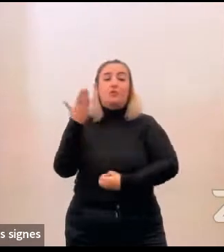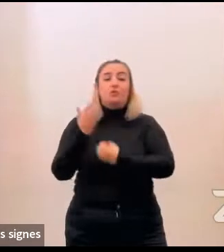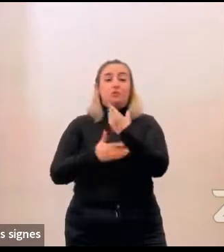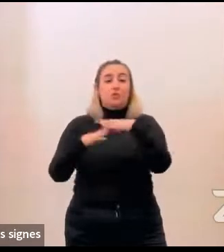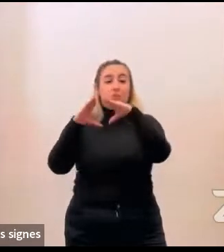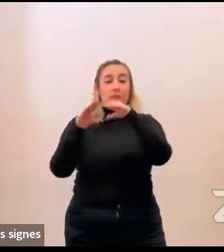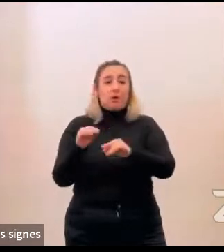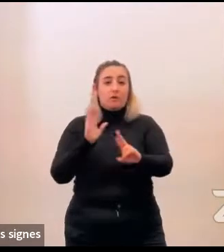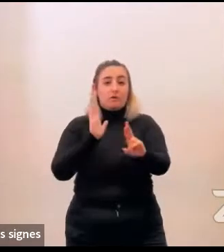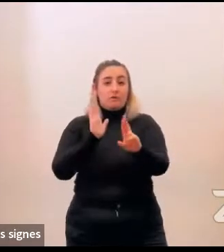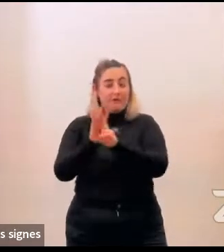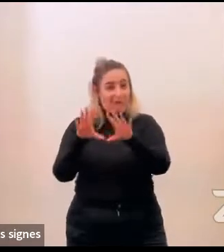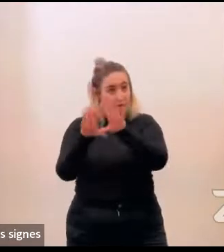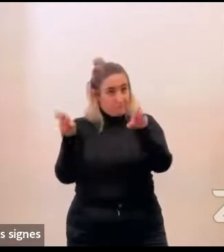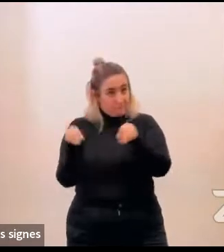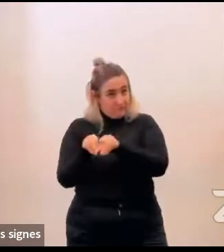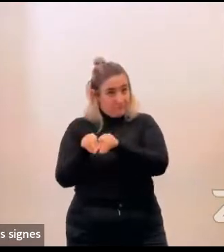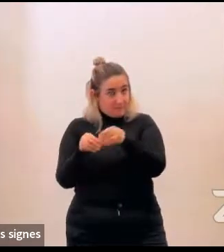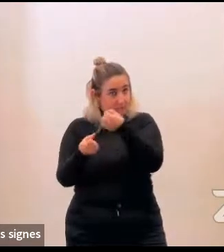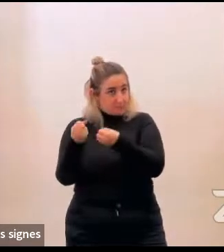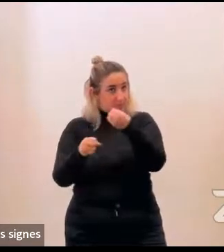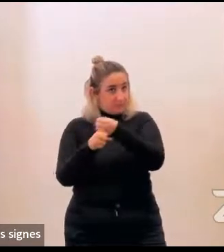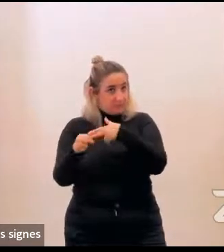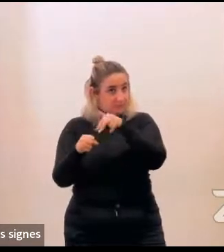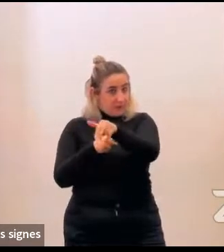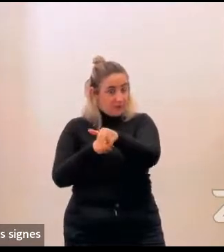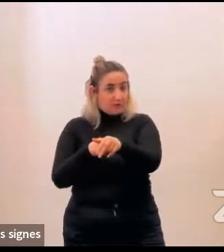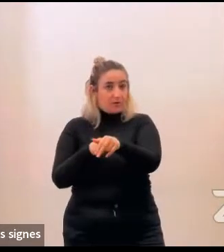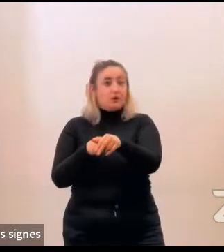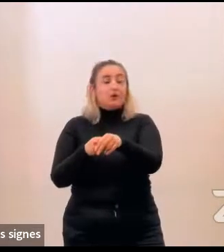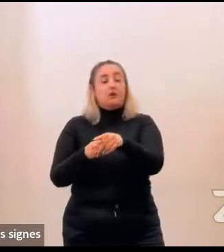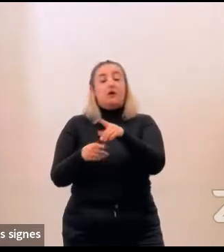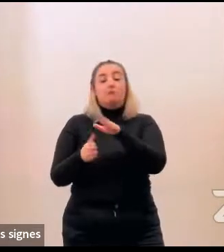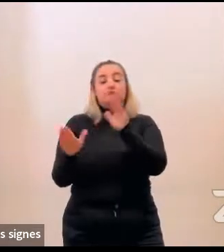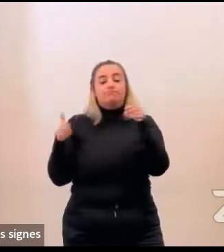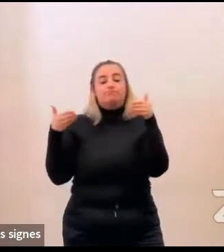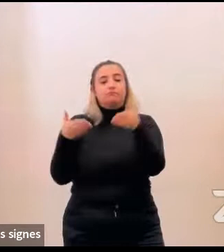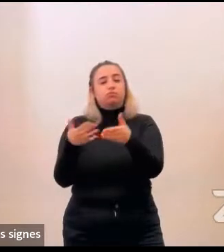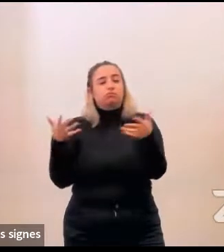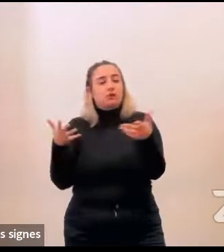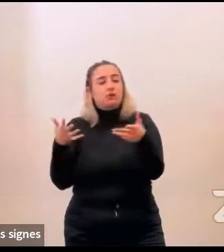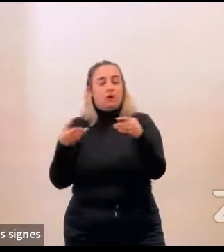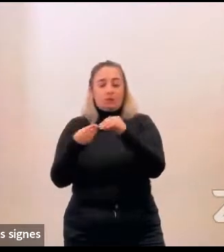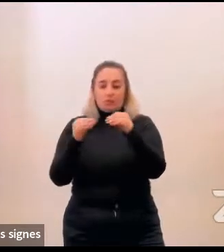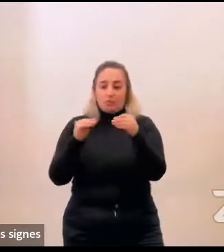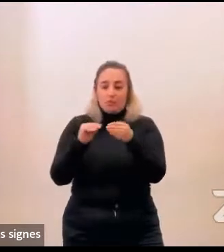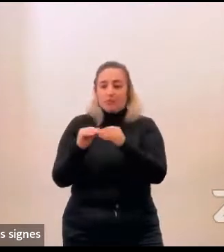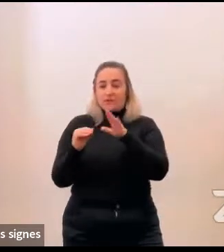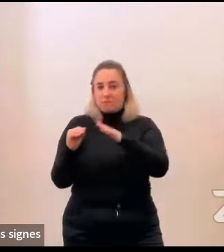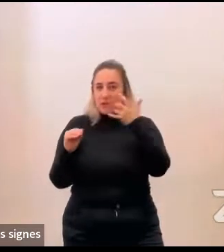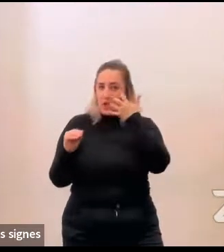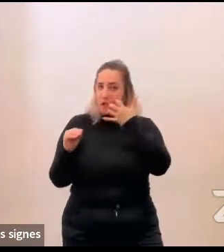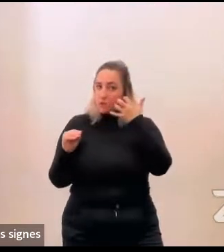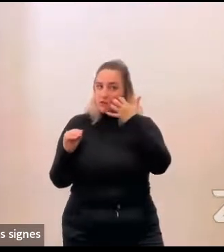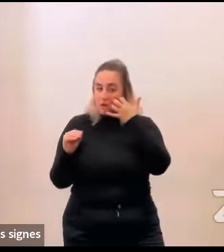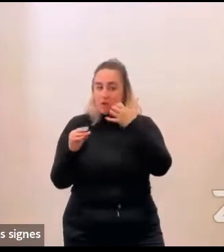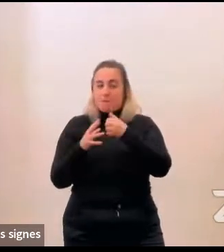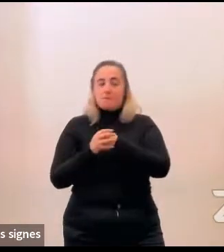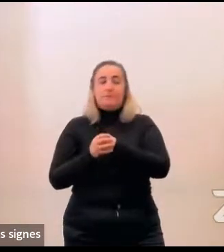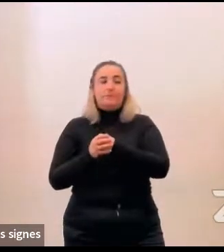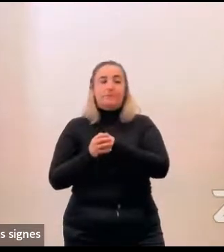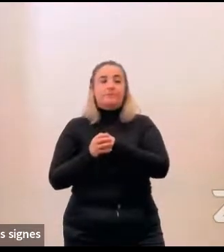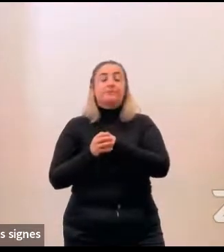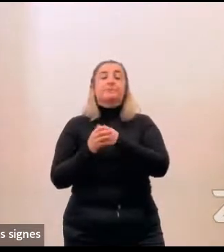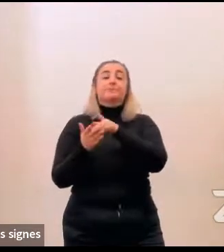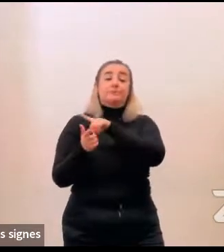de référente famille, plus particulièrement en charge des problématiques pour les adolescents, des adolescents,